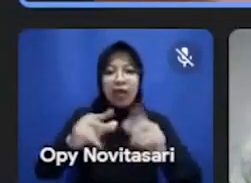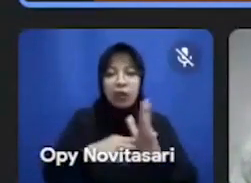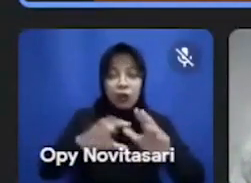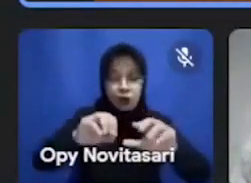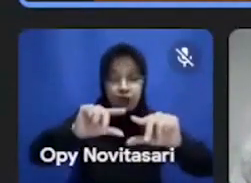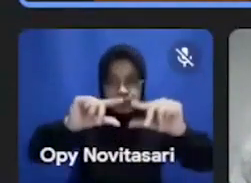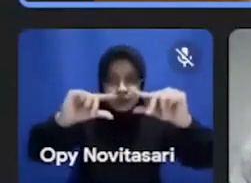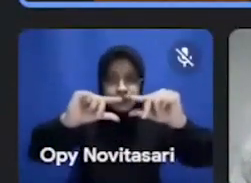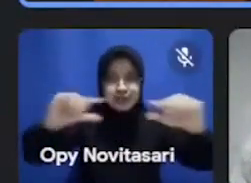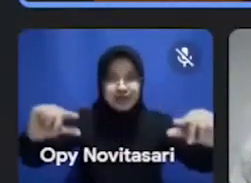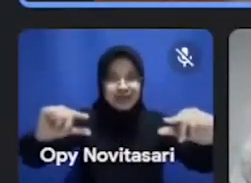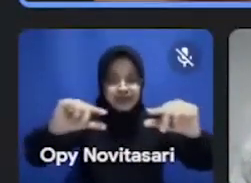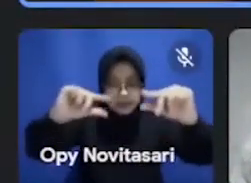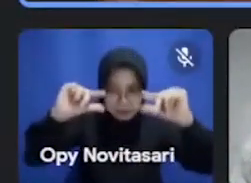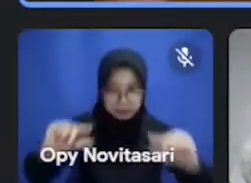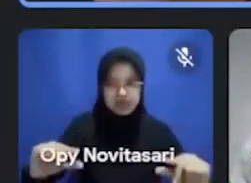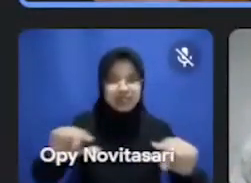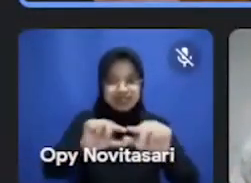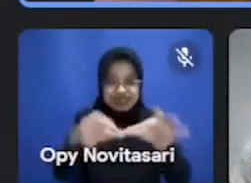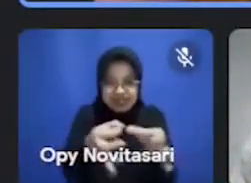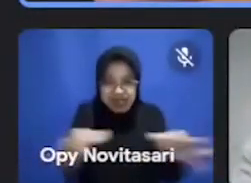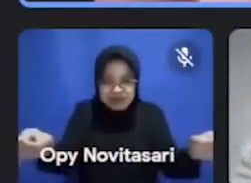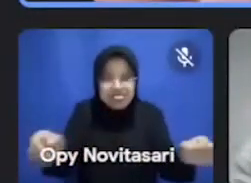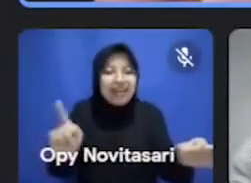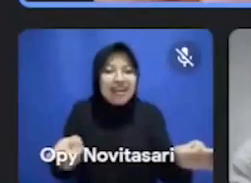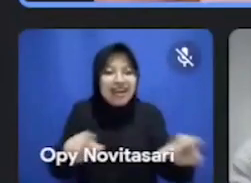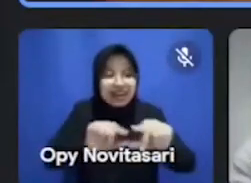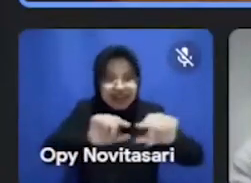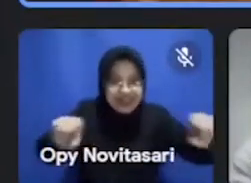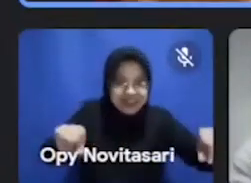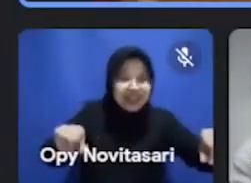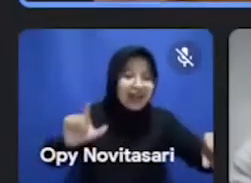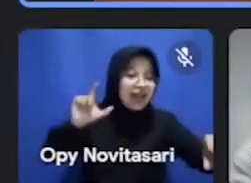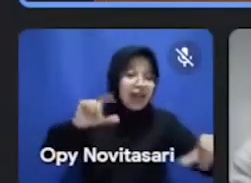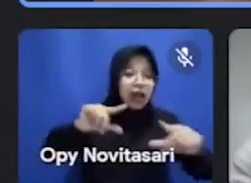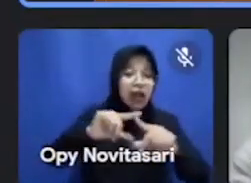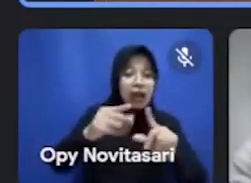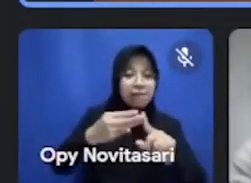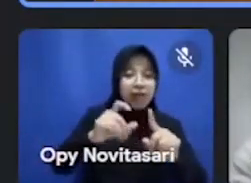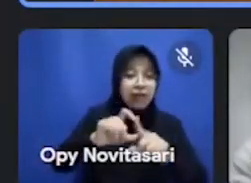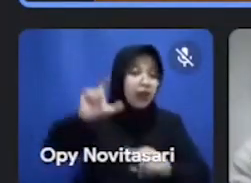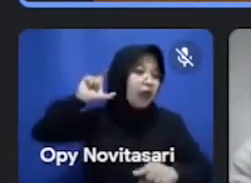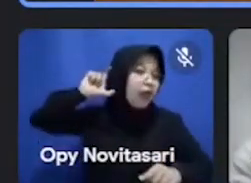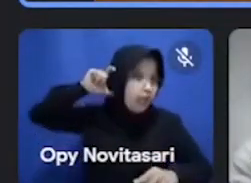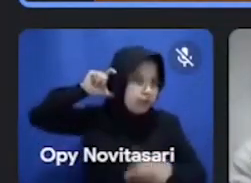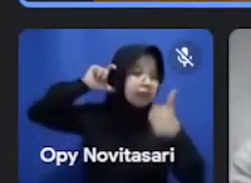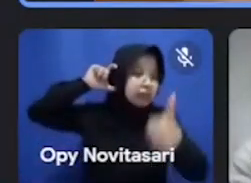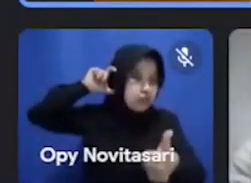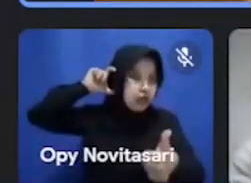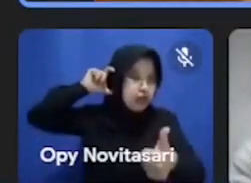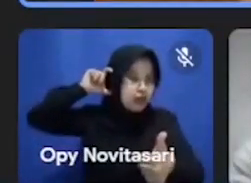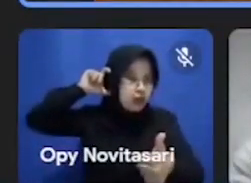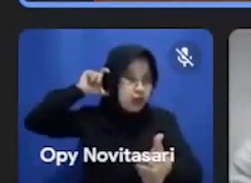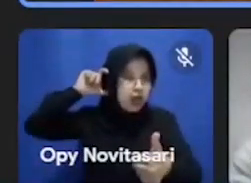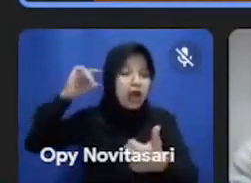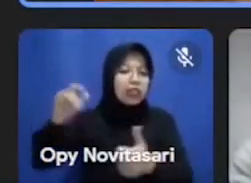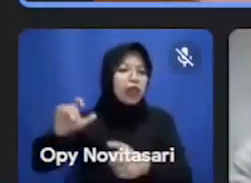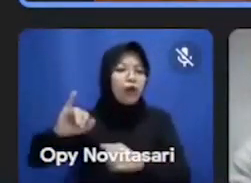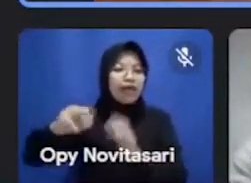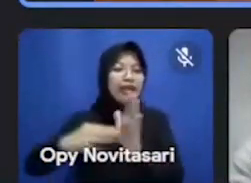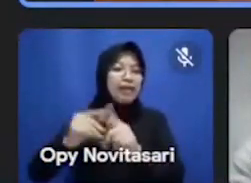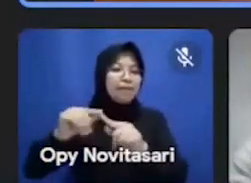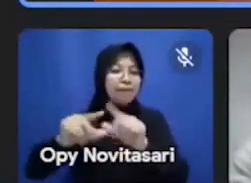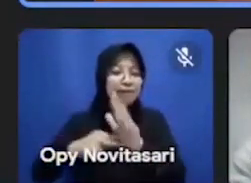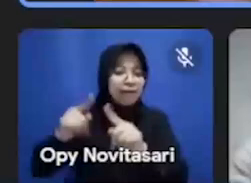sebagai akses bagi pengguna kokler implan dan alat bantu dengar dan juga buat ee buat